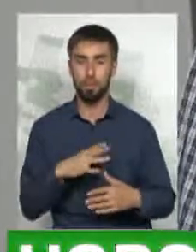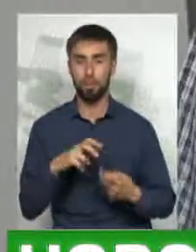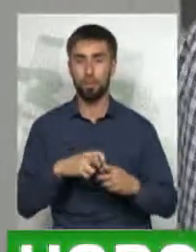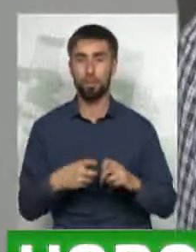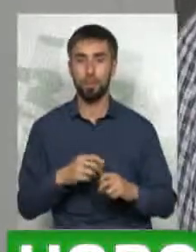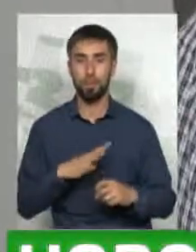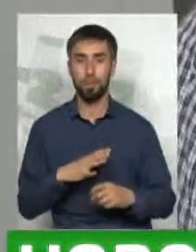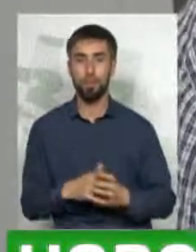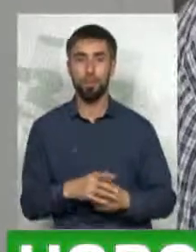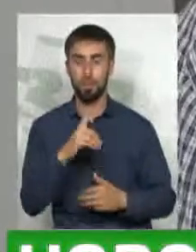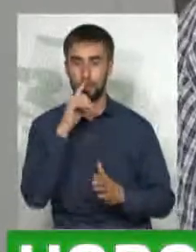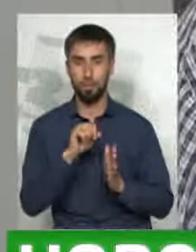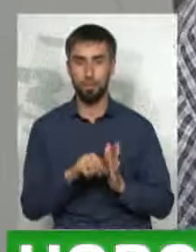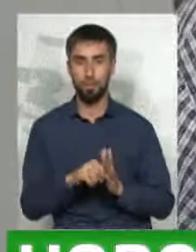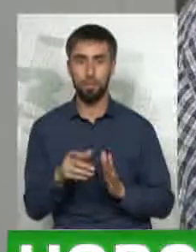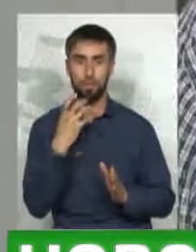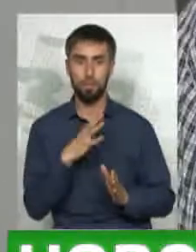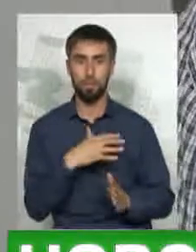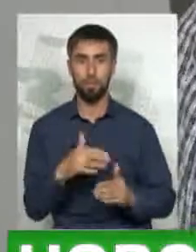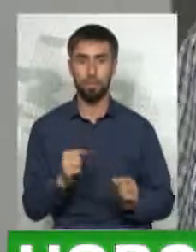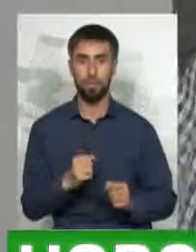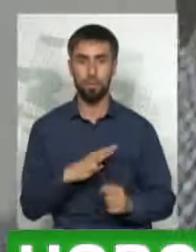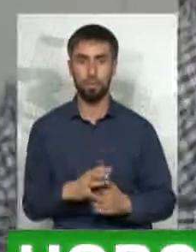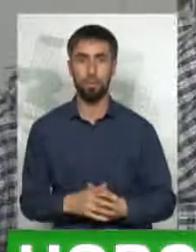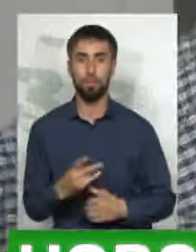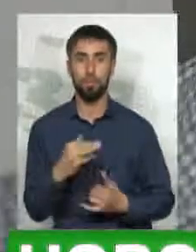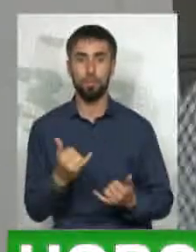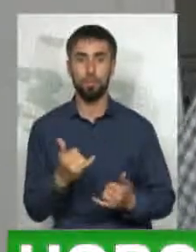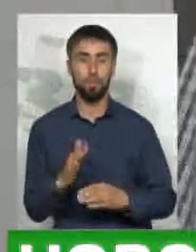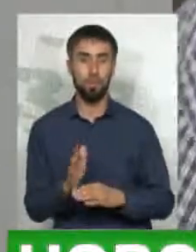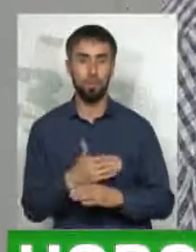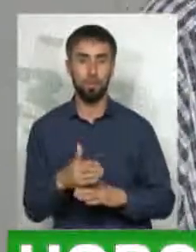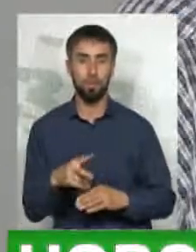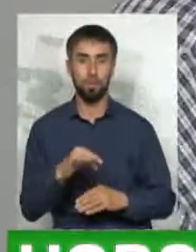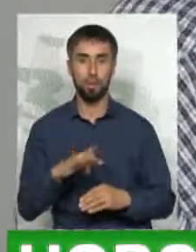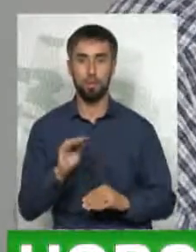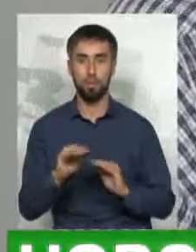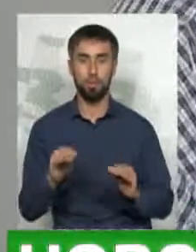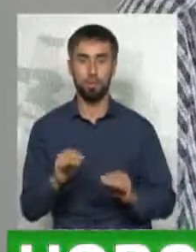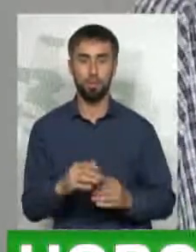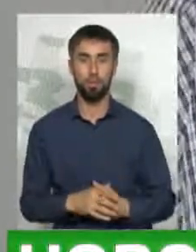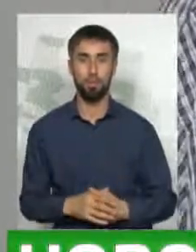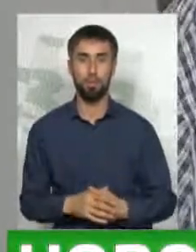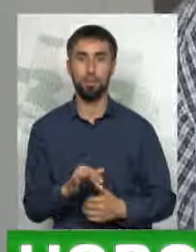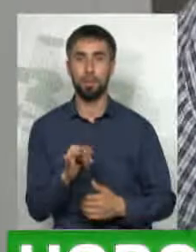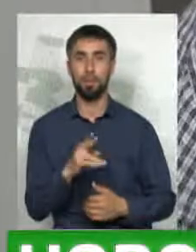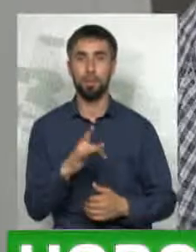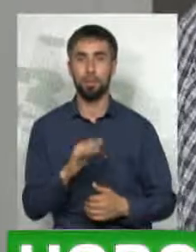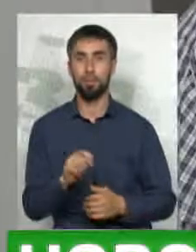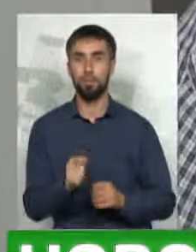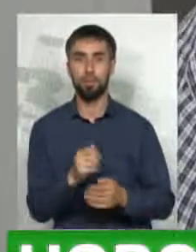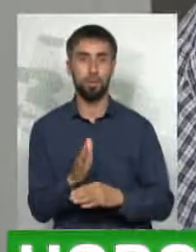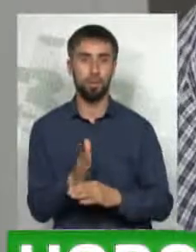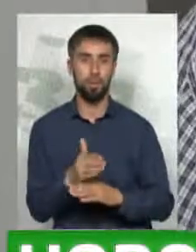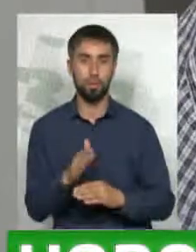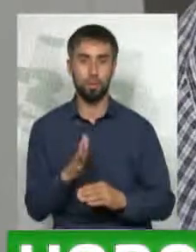проблемы с улучшением, ай, цена, я их улучшил, цена, шил улучшил. Анс, он отдельно, что он линий, а что кар, что распределительный, краны живут, что он.